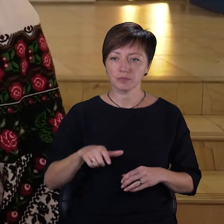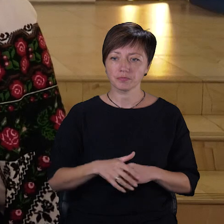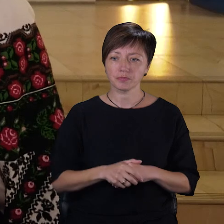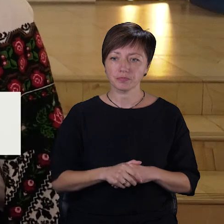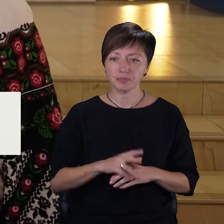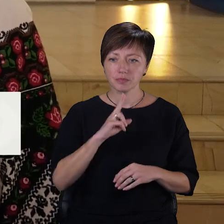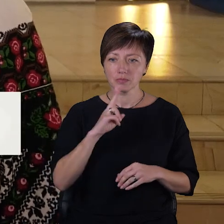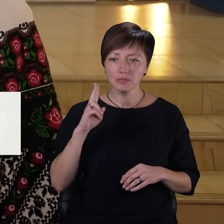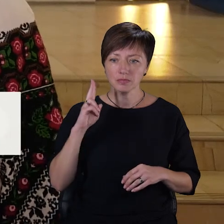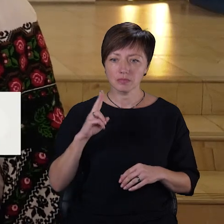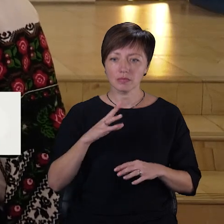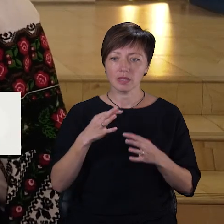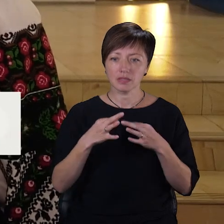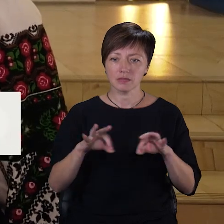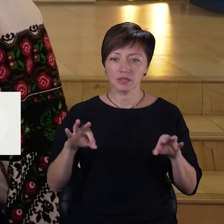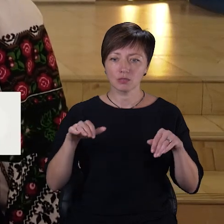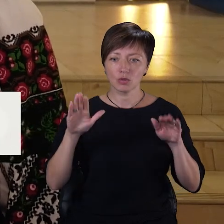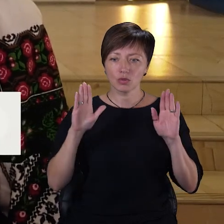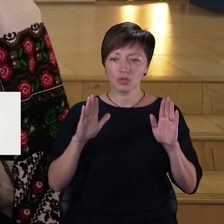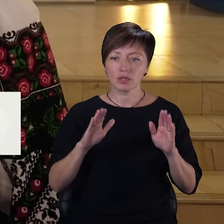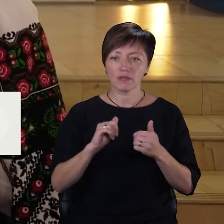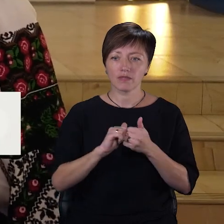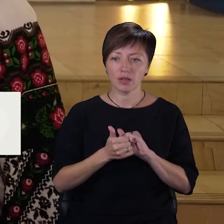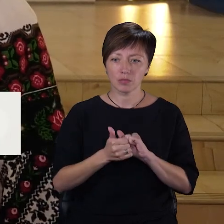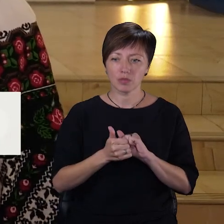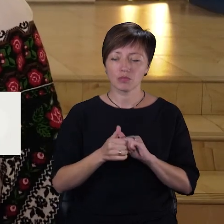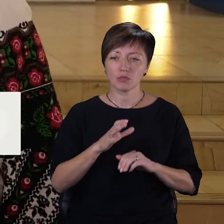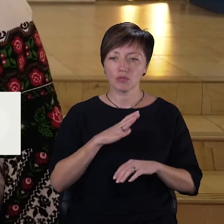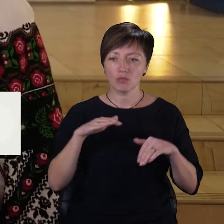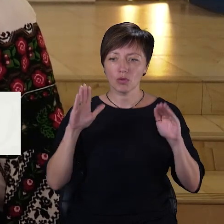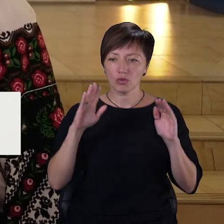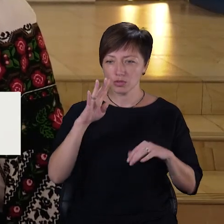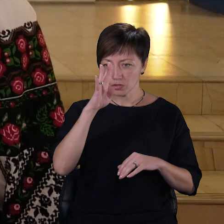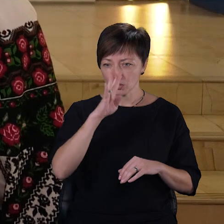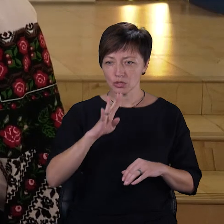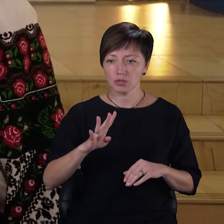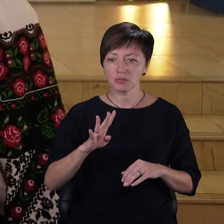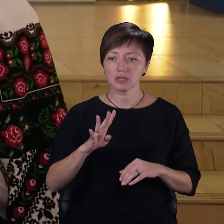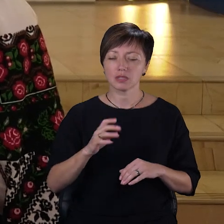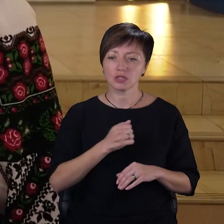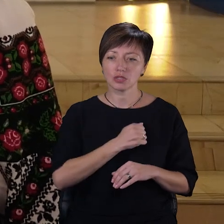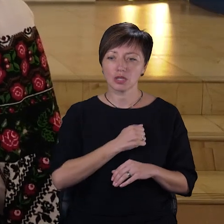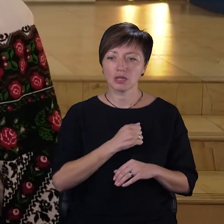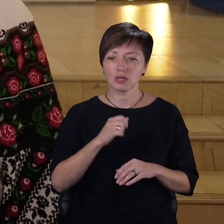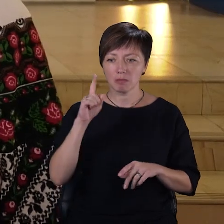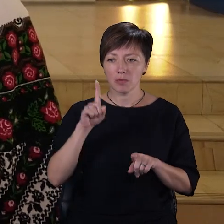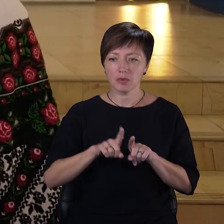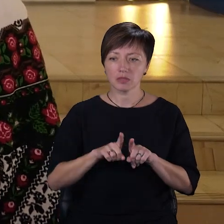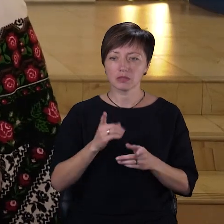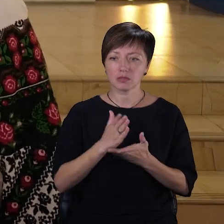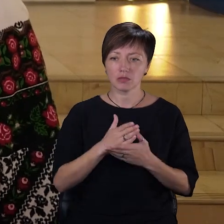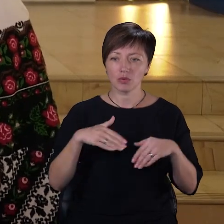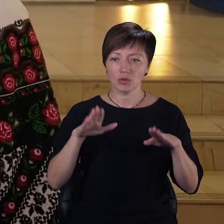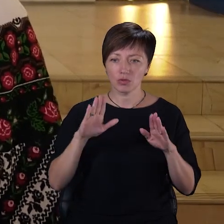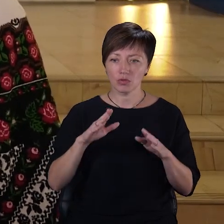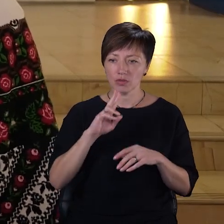тому мій чоловік був звільнений із полону в великому обміні. Він був в полоні 4 місяці. На жаль, його побратими в полоні знаходяться